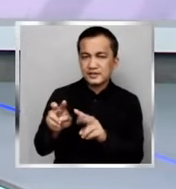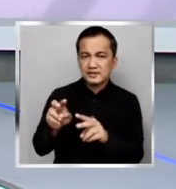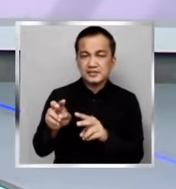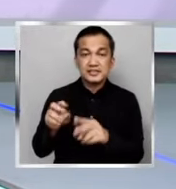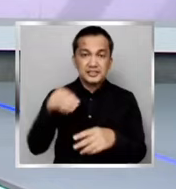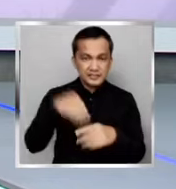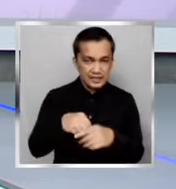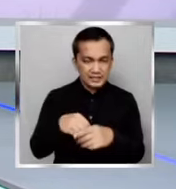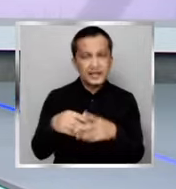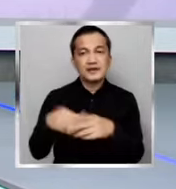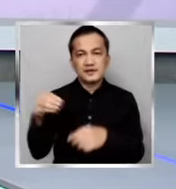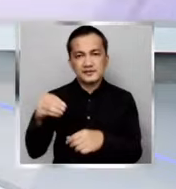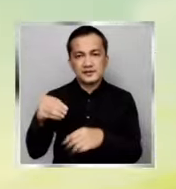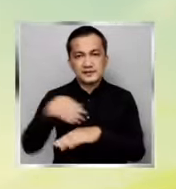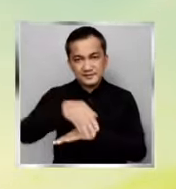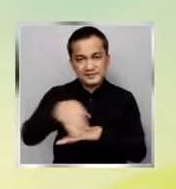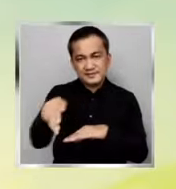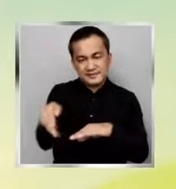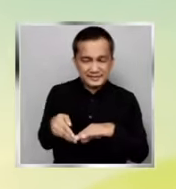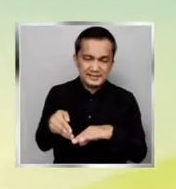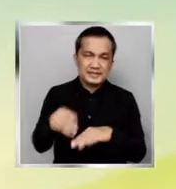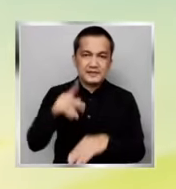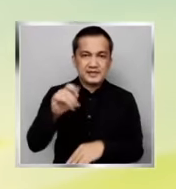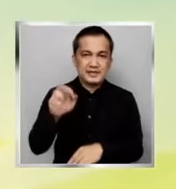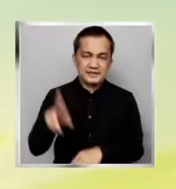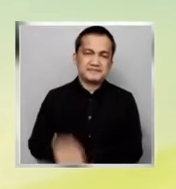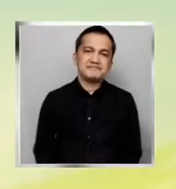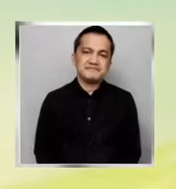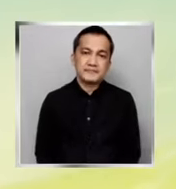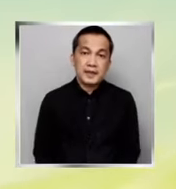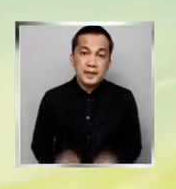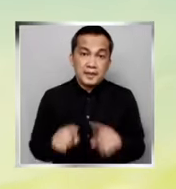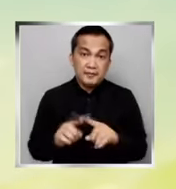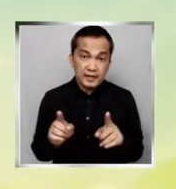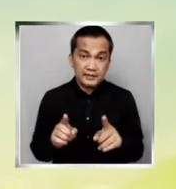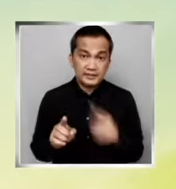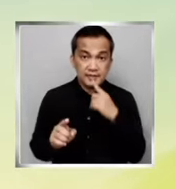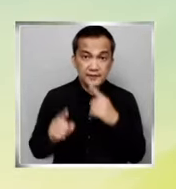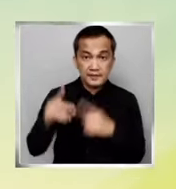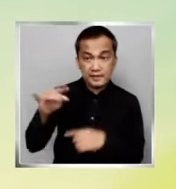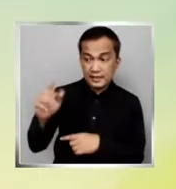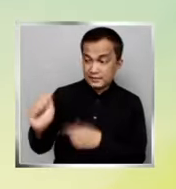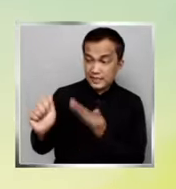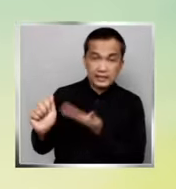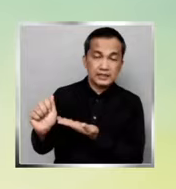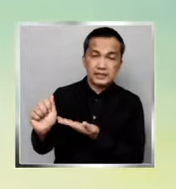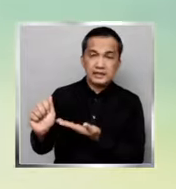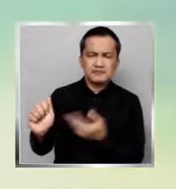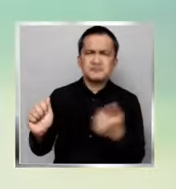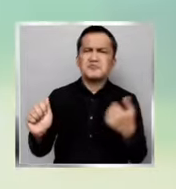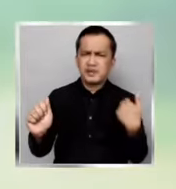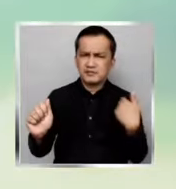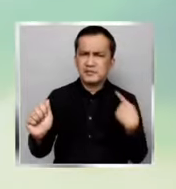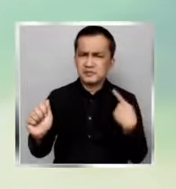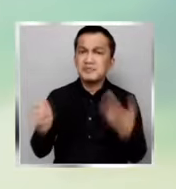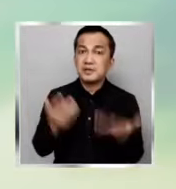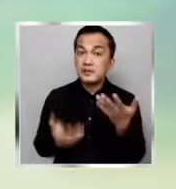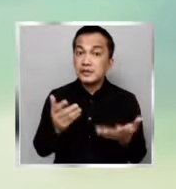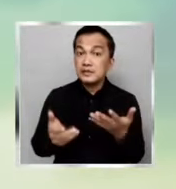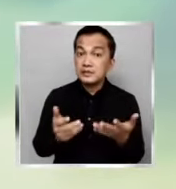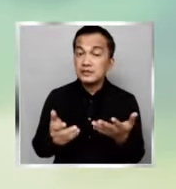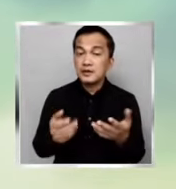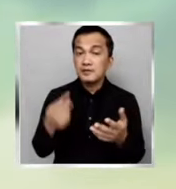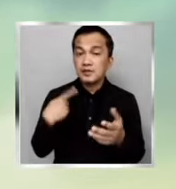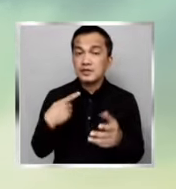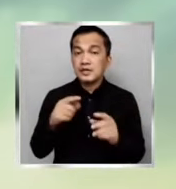Philippine area of responsibility o par pero Ayon po sa pag-asa hindi inaalis ang posibilidad na may isang bagyong